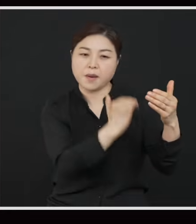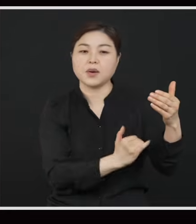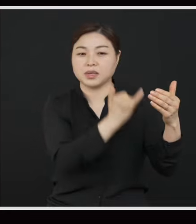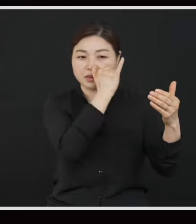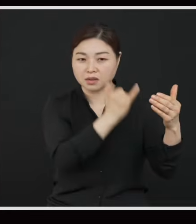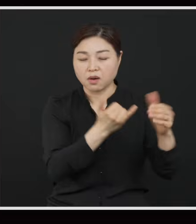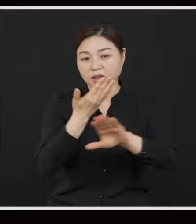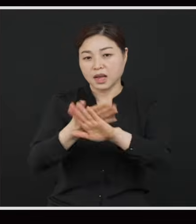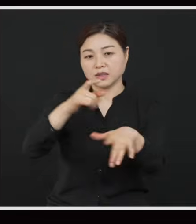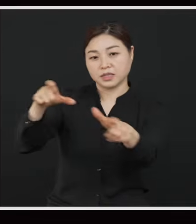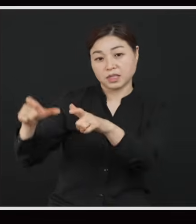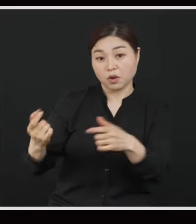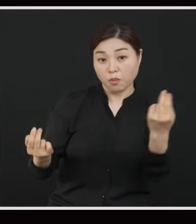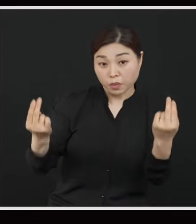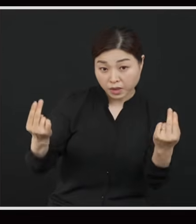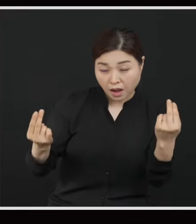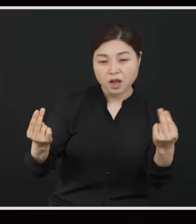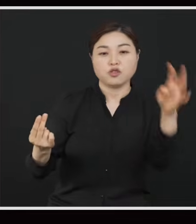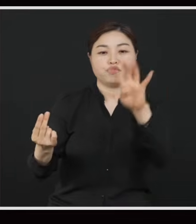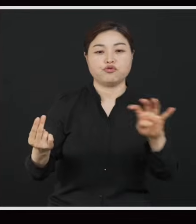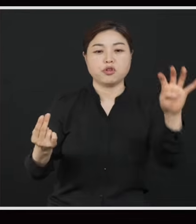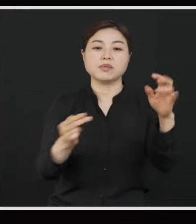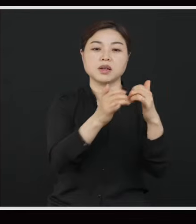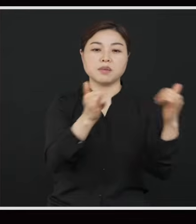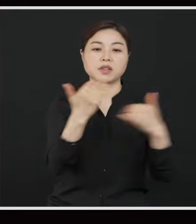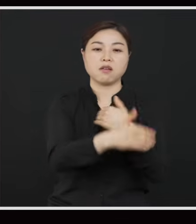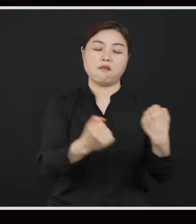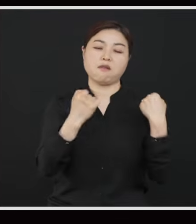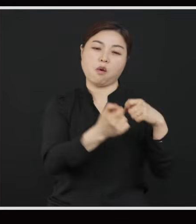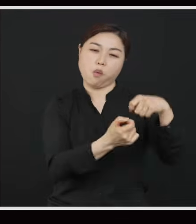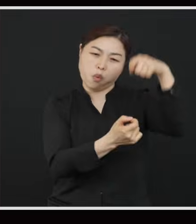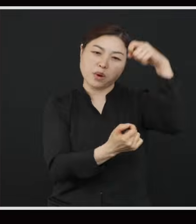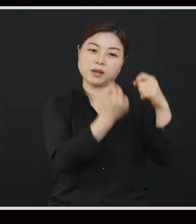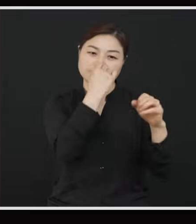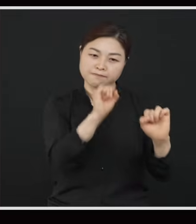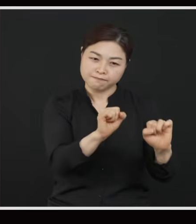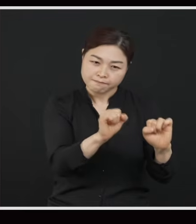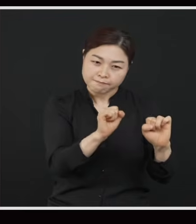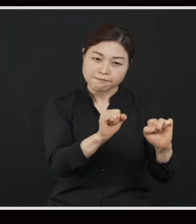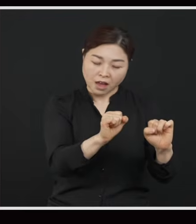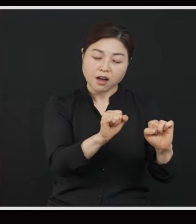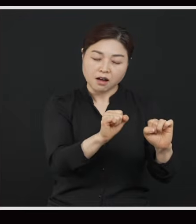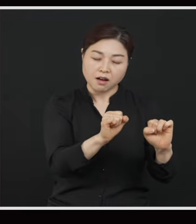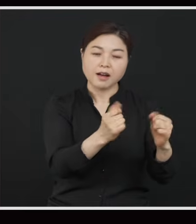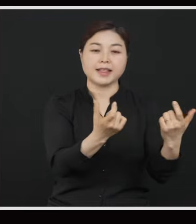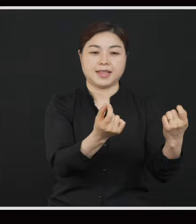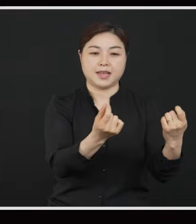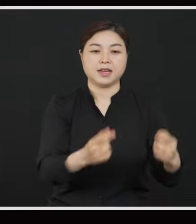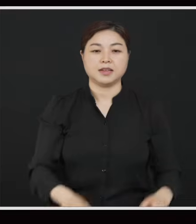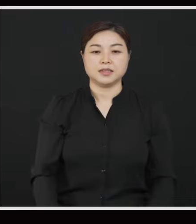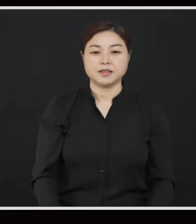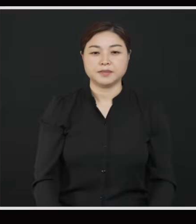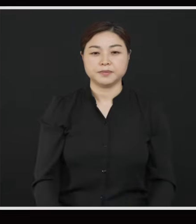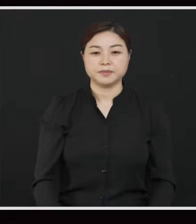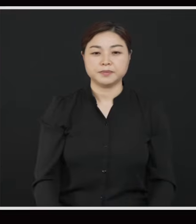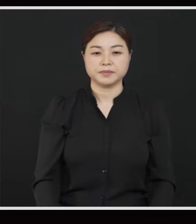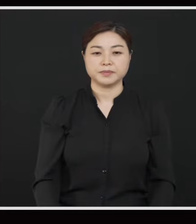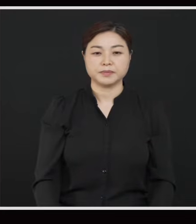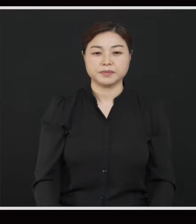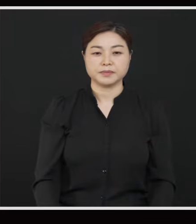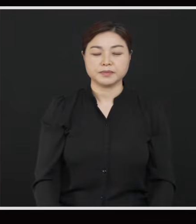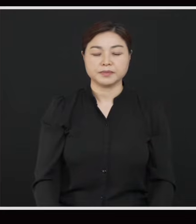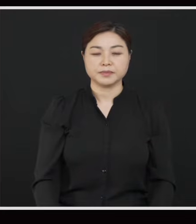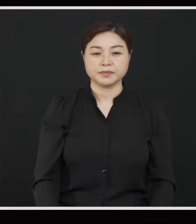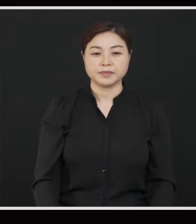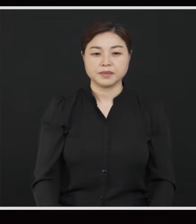딴 어느 지역보다도 유럽에서 사람들이 건강하고 오래 사는 것 같다. 그래서 그 이후에 이